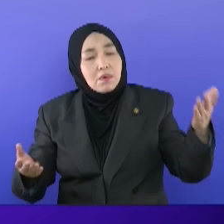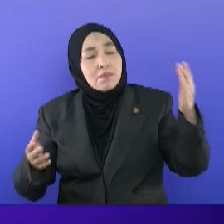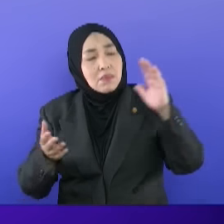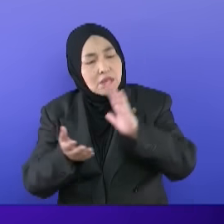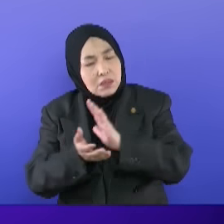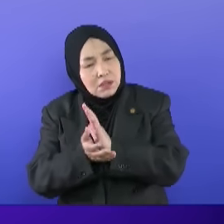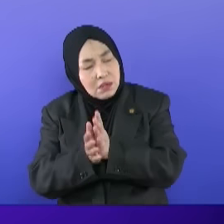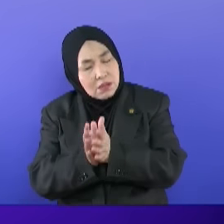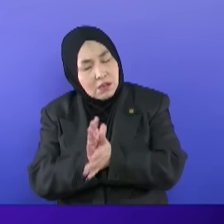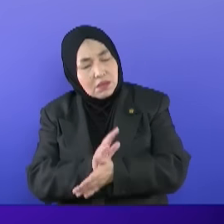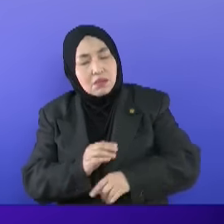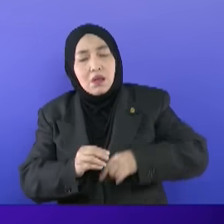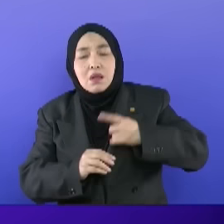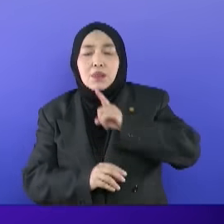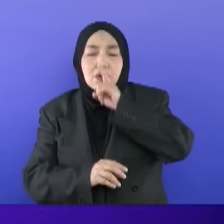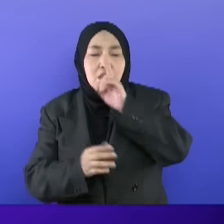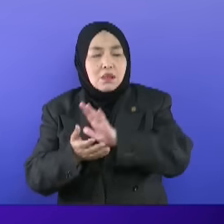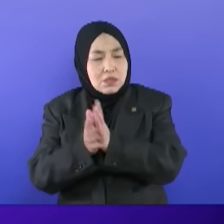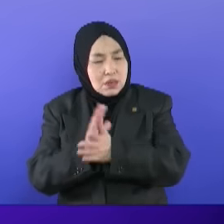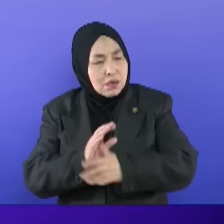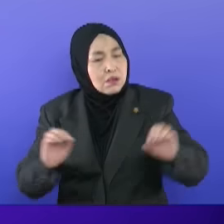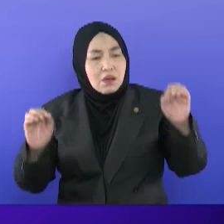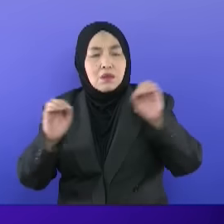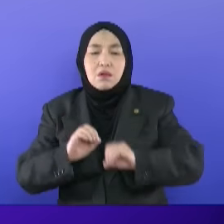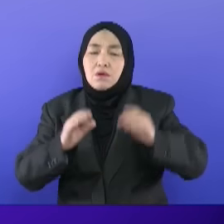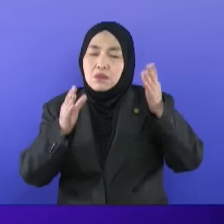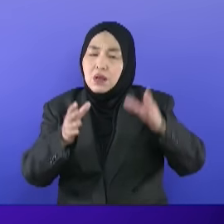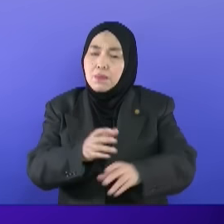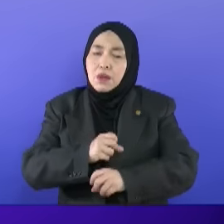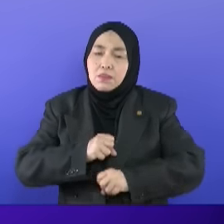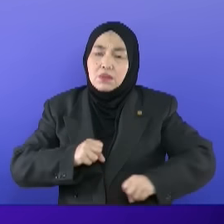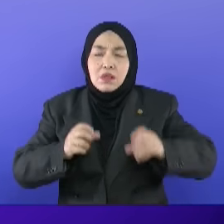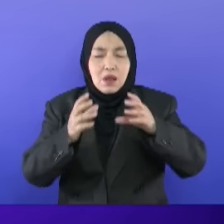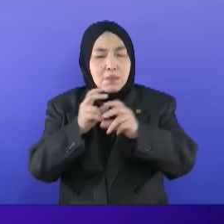minal ilmi ma laka minallah